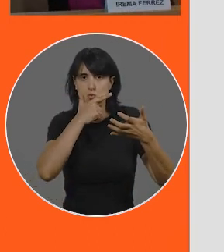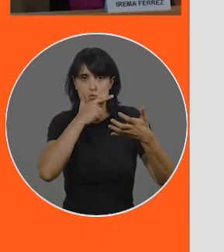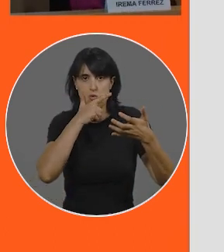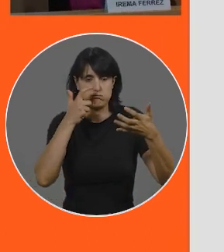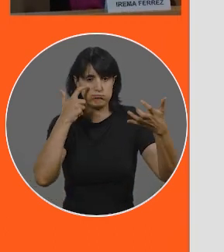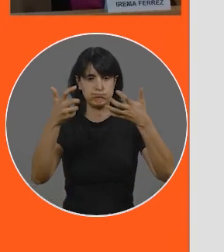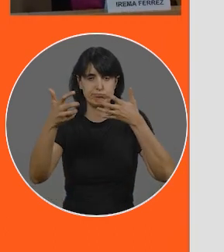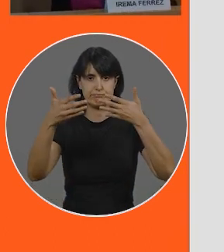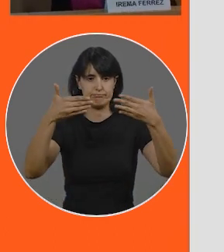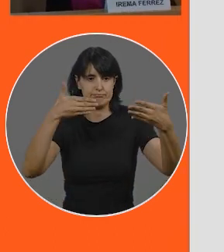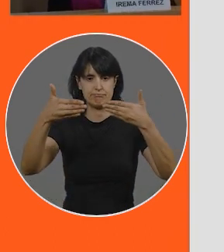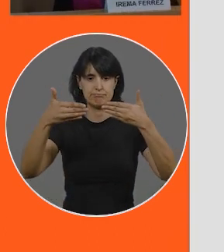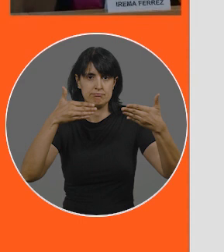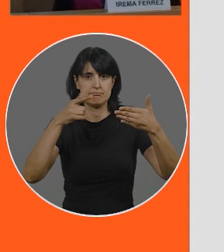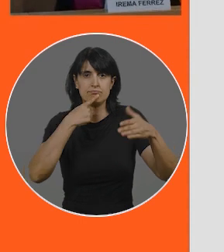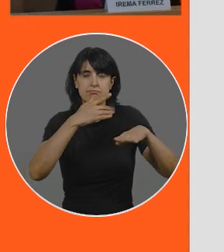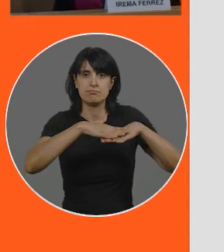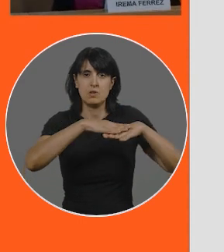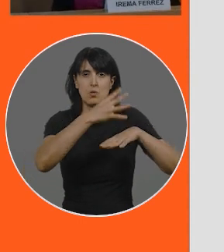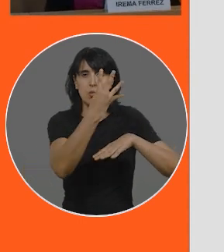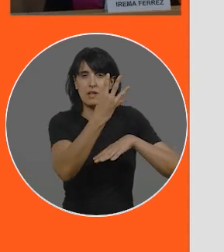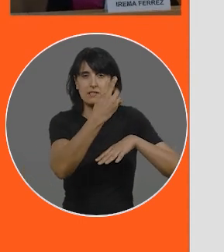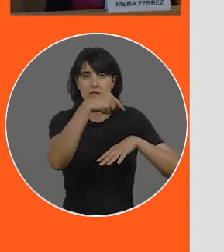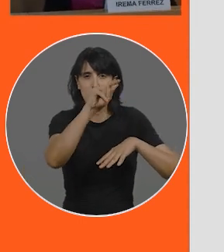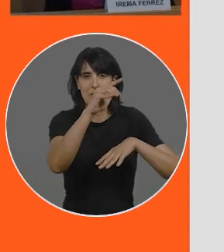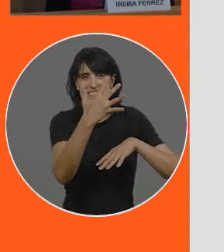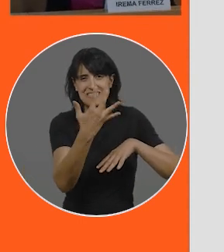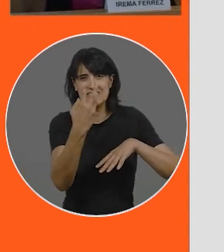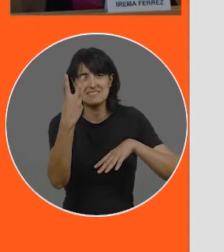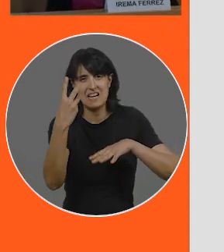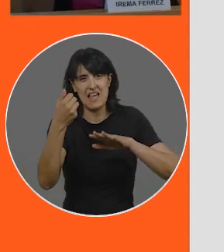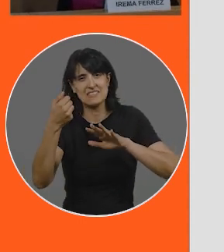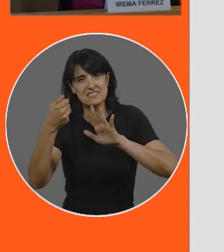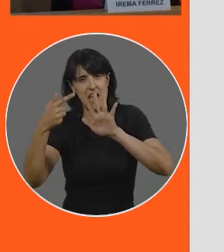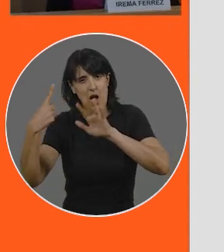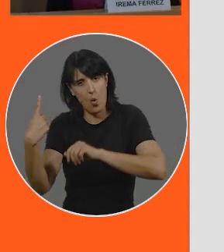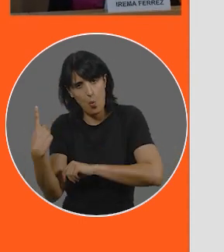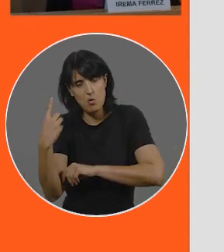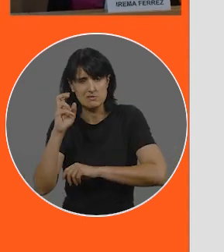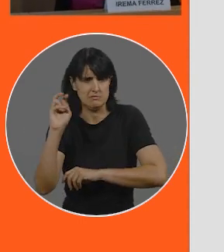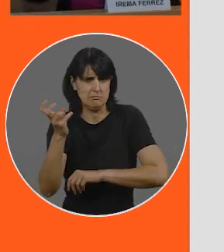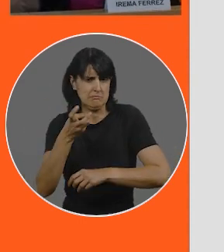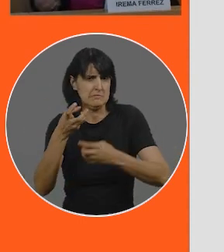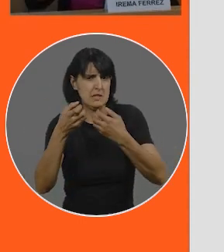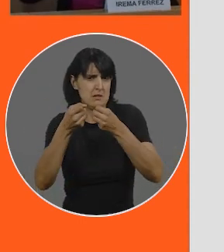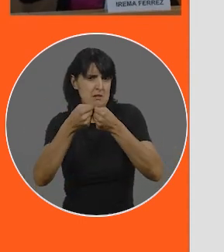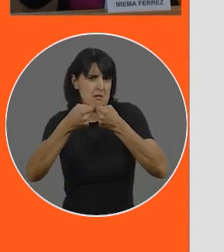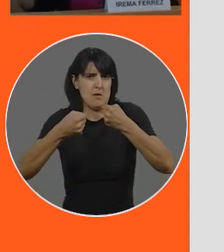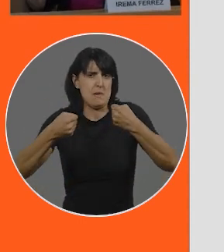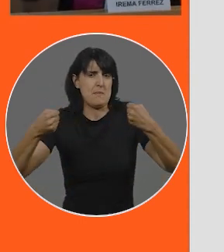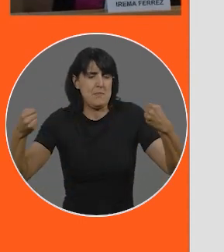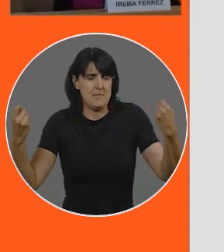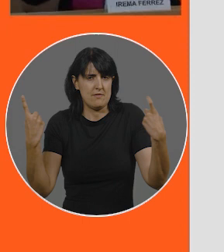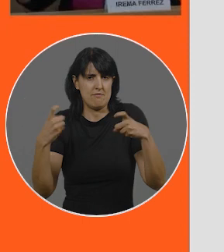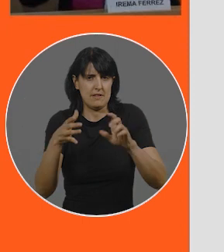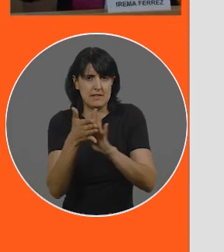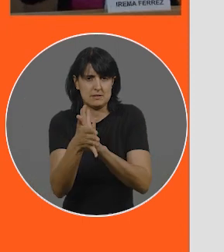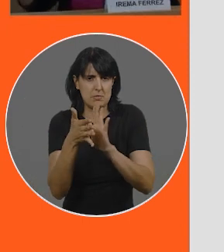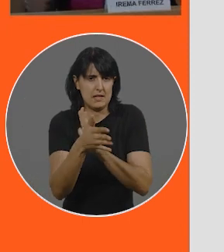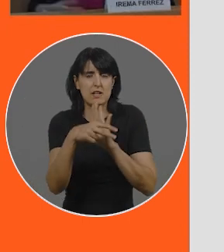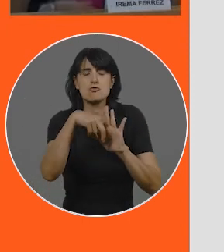posat quins són els mínims, no? El 4,5 i el 3:1, no m'estendré més en això perquè això al final és